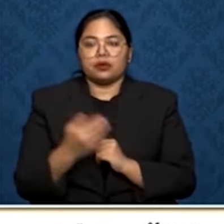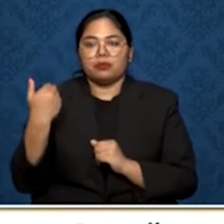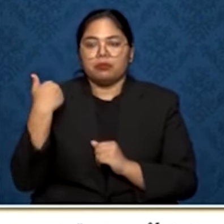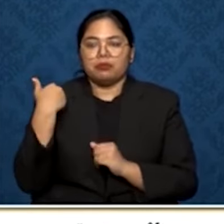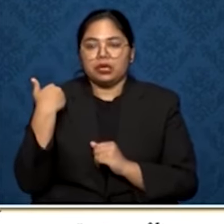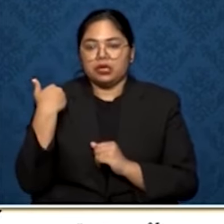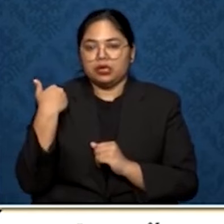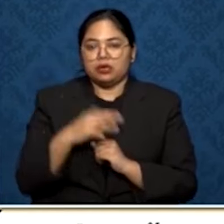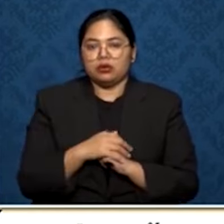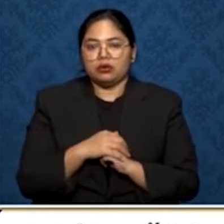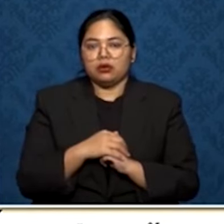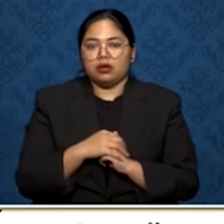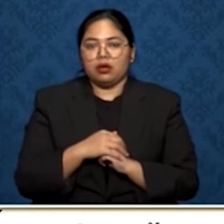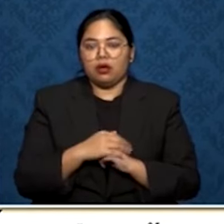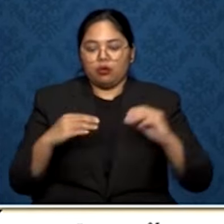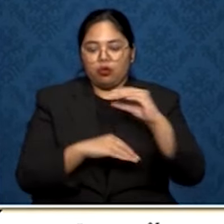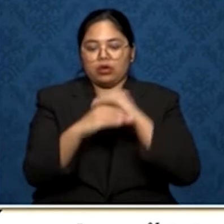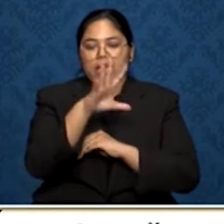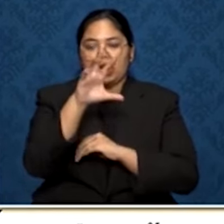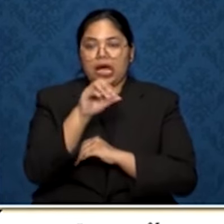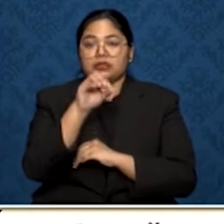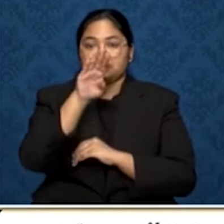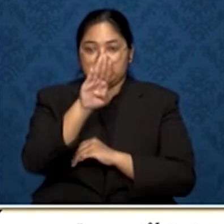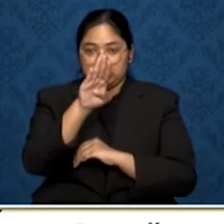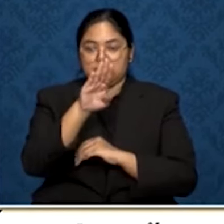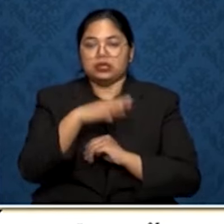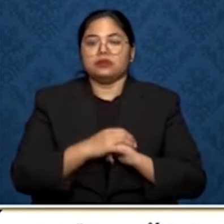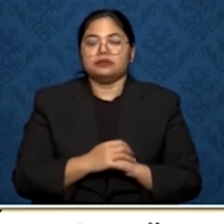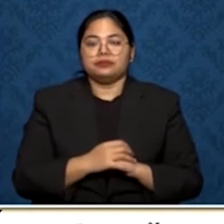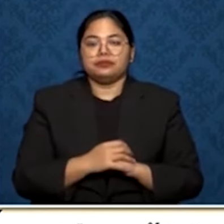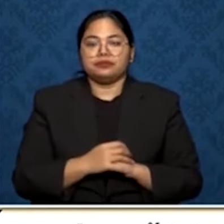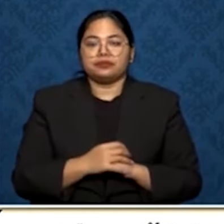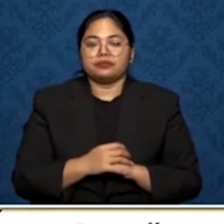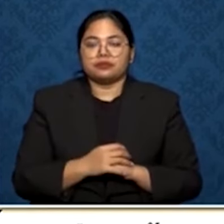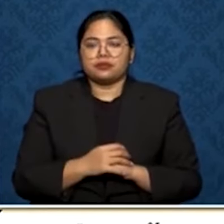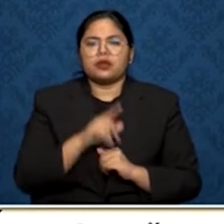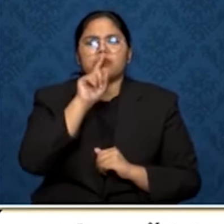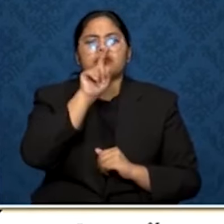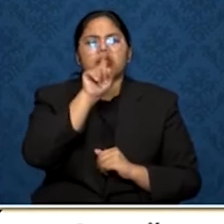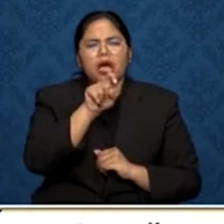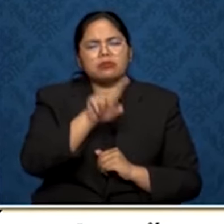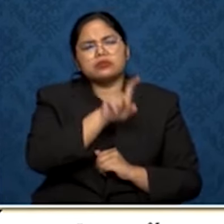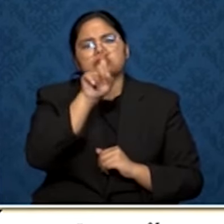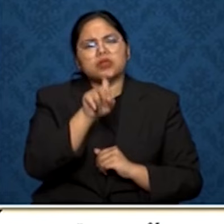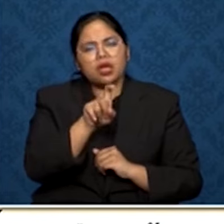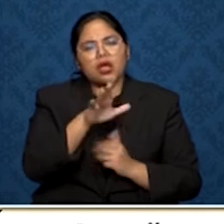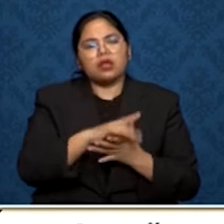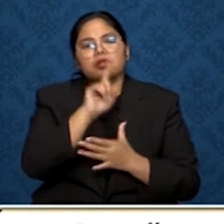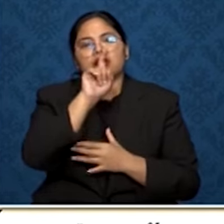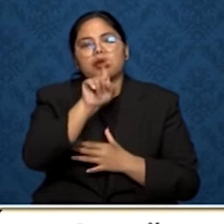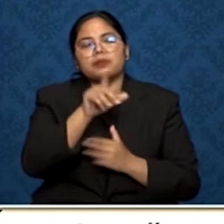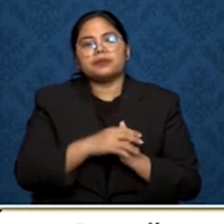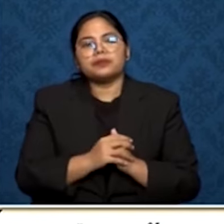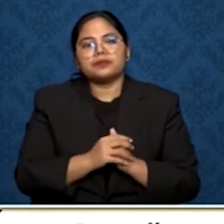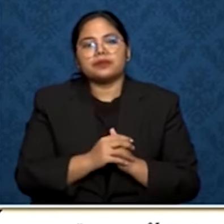ด 54 โครงการั้หมดนี้นะครับผมถามครัว่า ผมกไปดูนะว่า ทำ